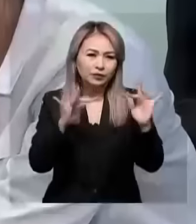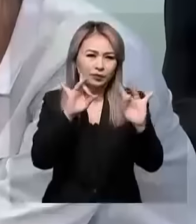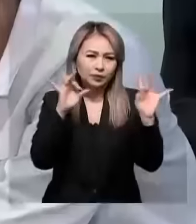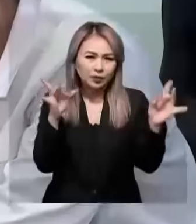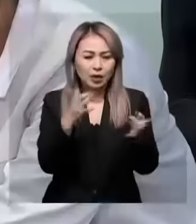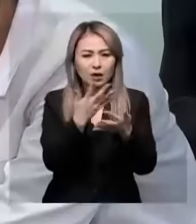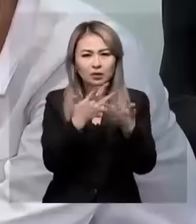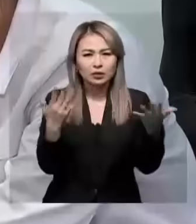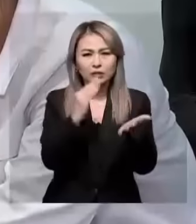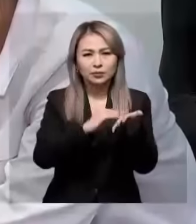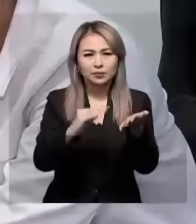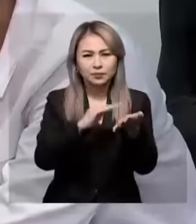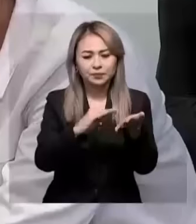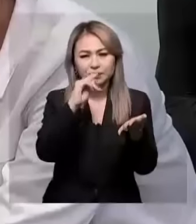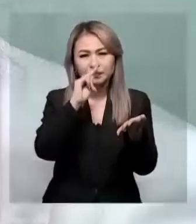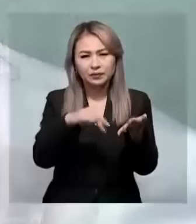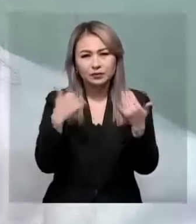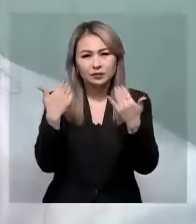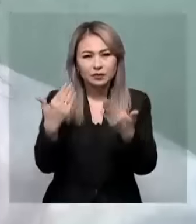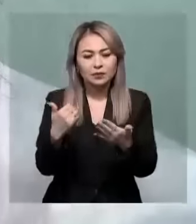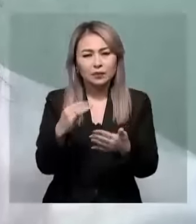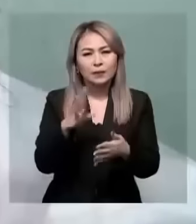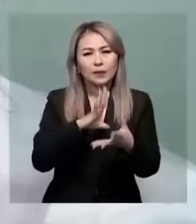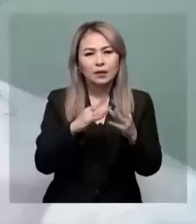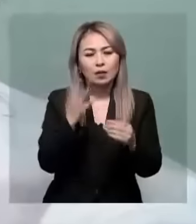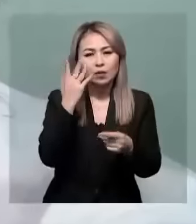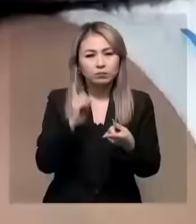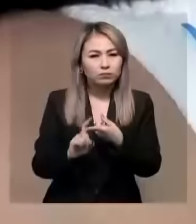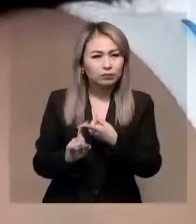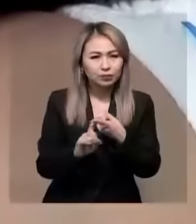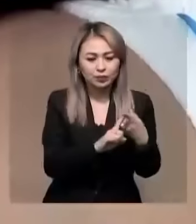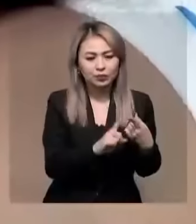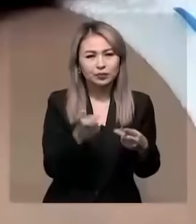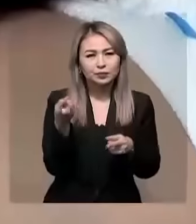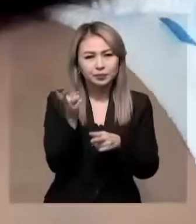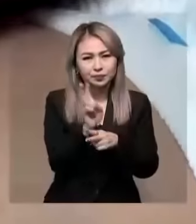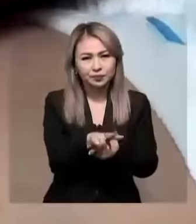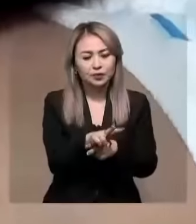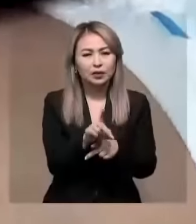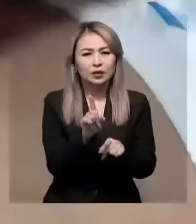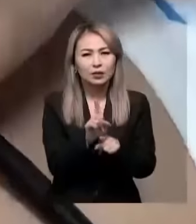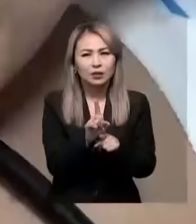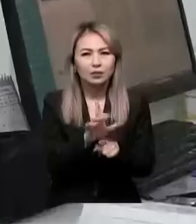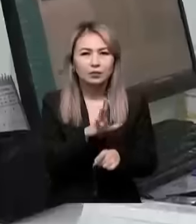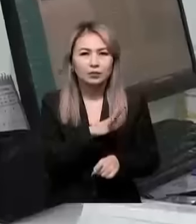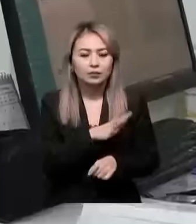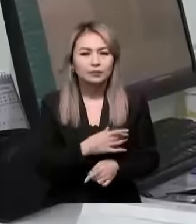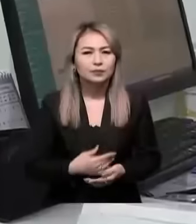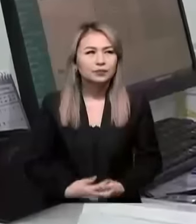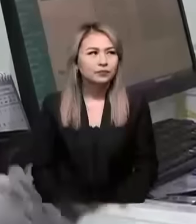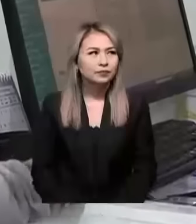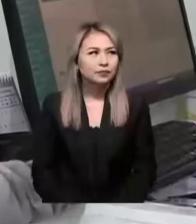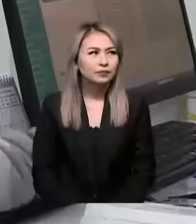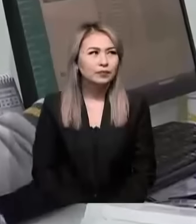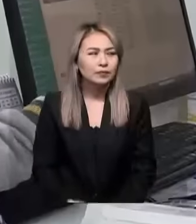түрлі жазбалар әсер еткен. Жақындарының ұлғызы қызылша жұқтырған соң емханаға келуге мәжбүр болып отырған жайы бар. Түгел қарсы